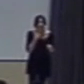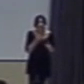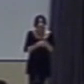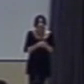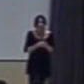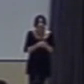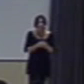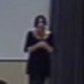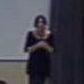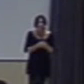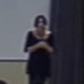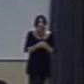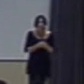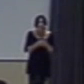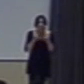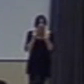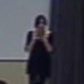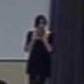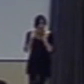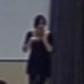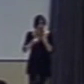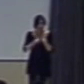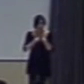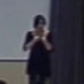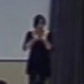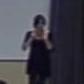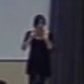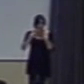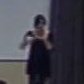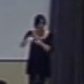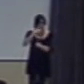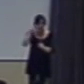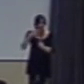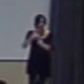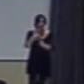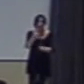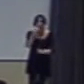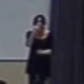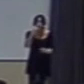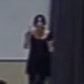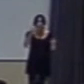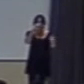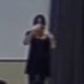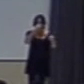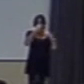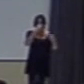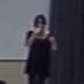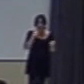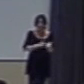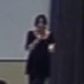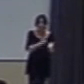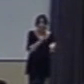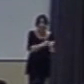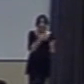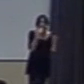primera connotació, s'ha convertit ja en allò que es refereix a un consum d'informació ràpid, a base de